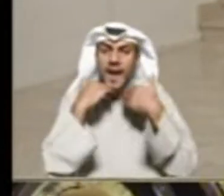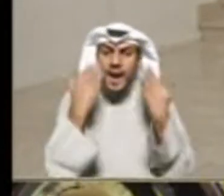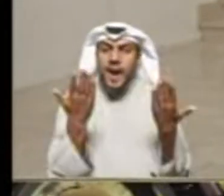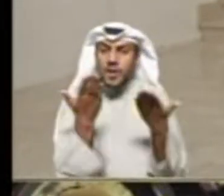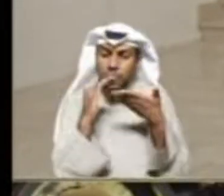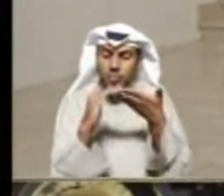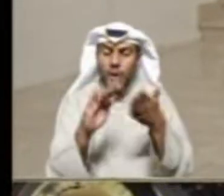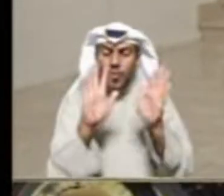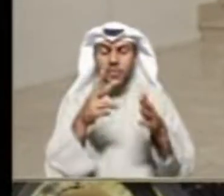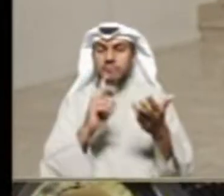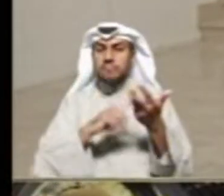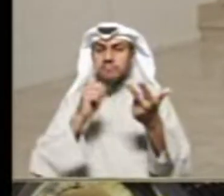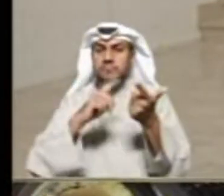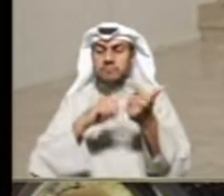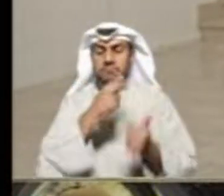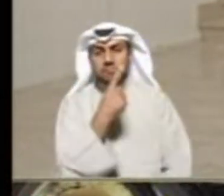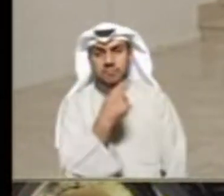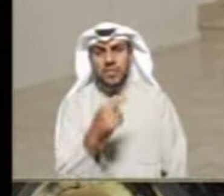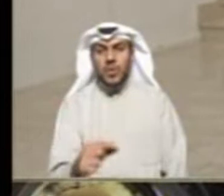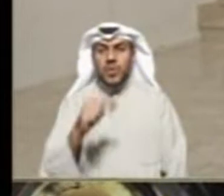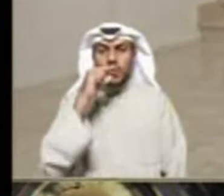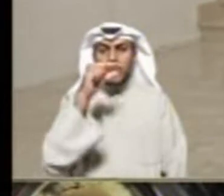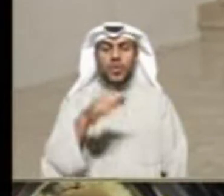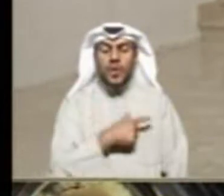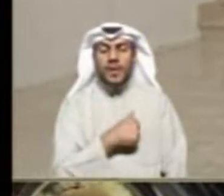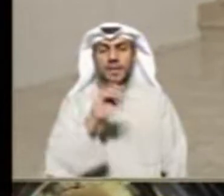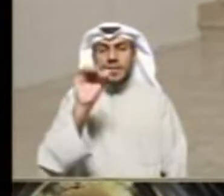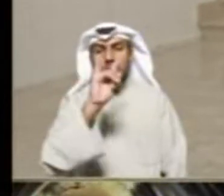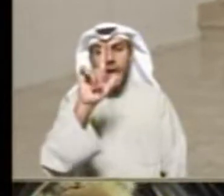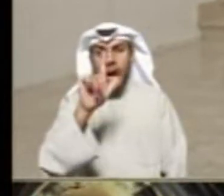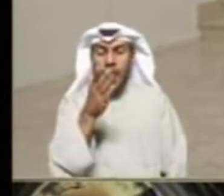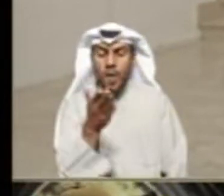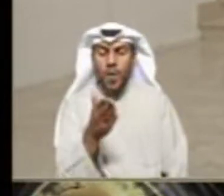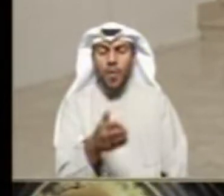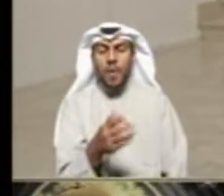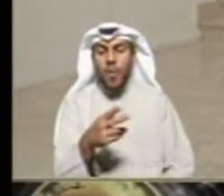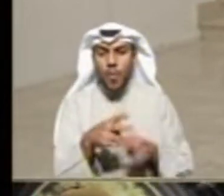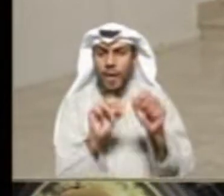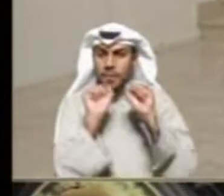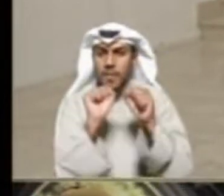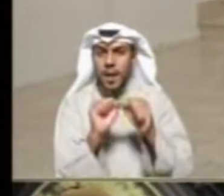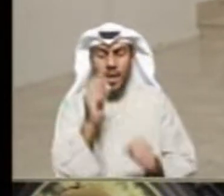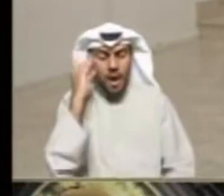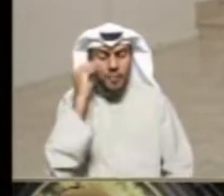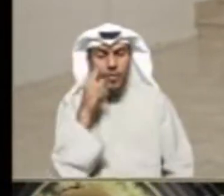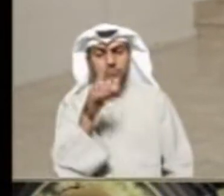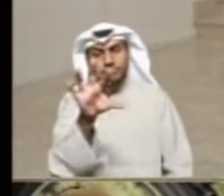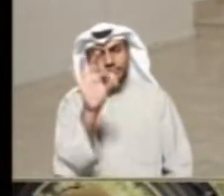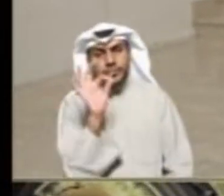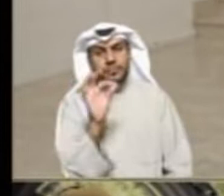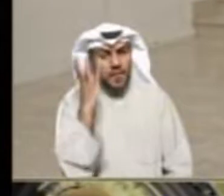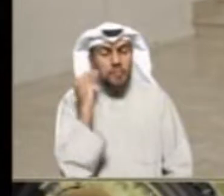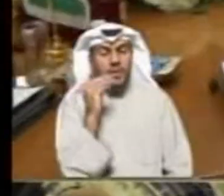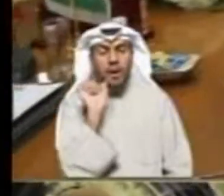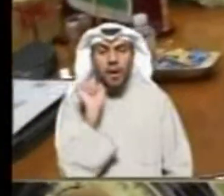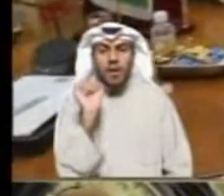على ترشيح دكتور هلال الساير رئيس مجلس الإدارة ليكون من ضمن اللجنة الدائمة للحركة